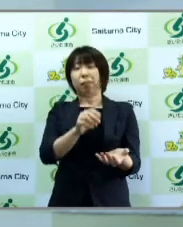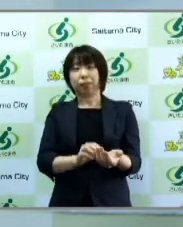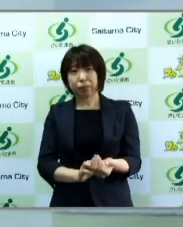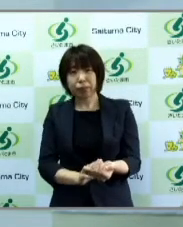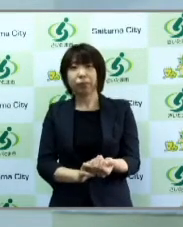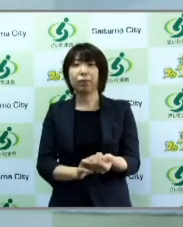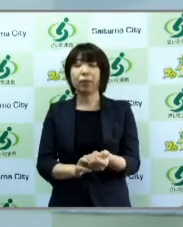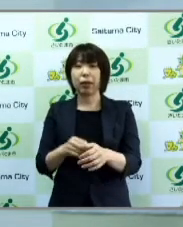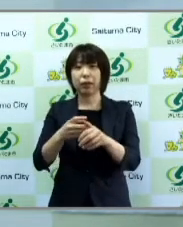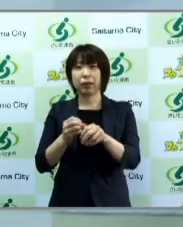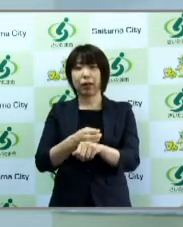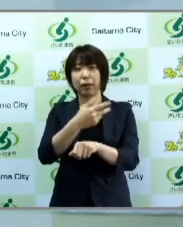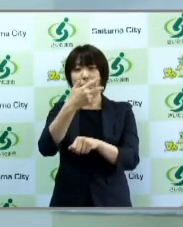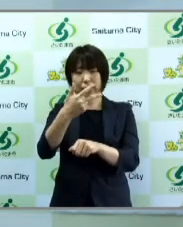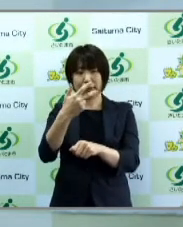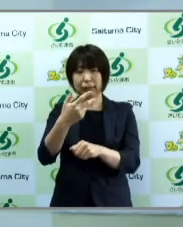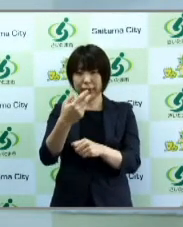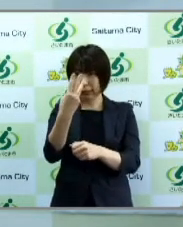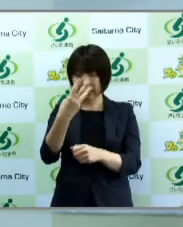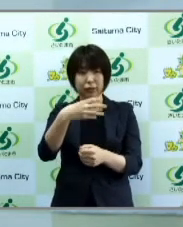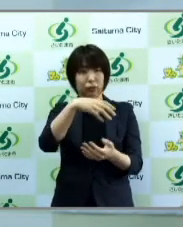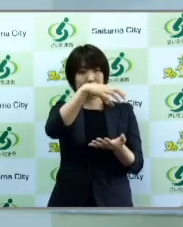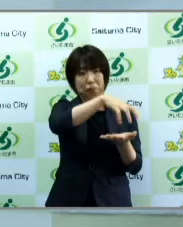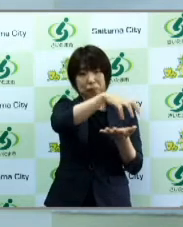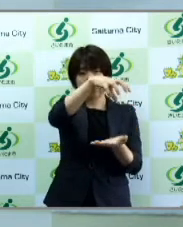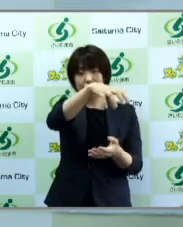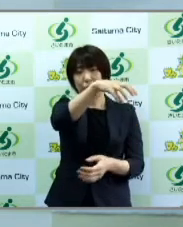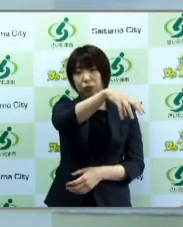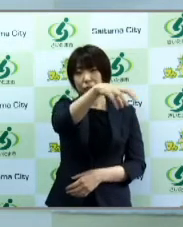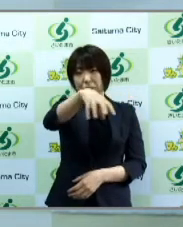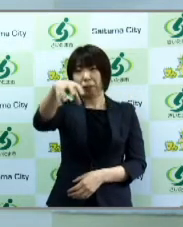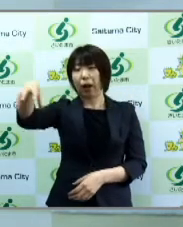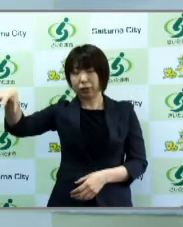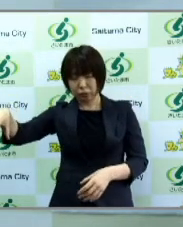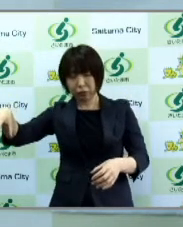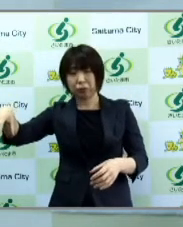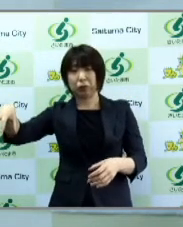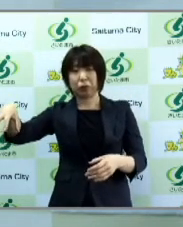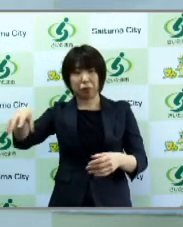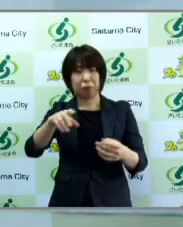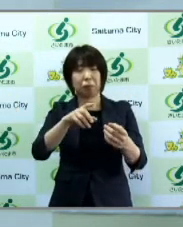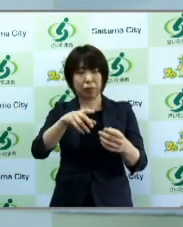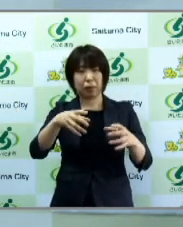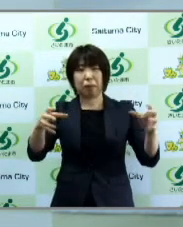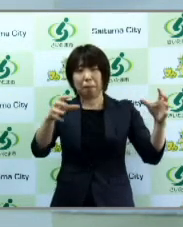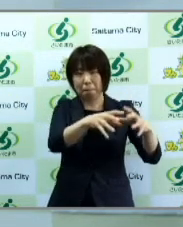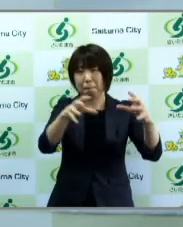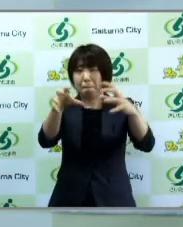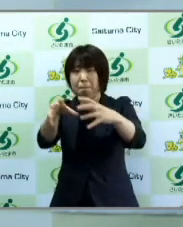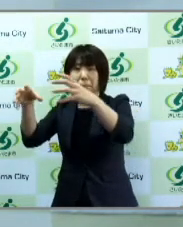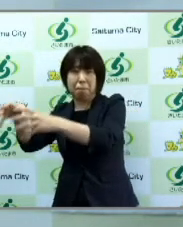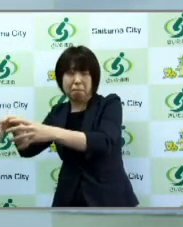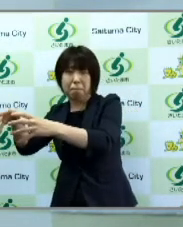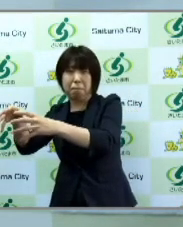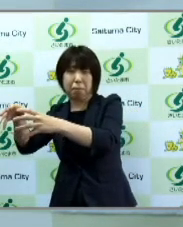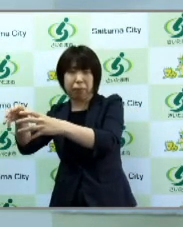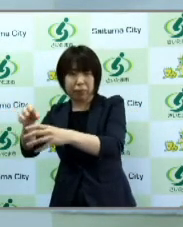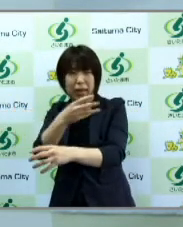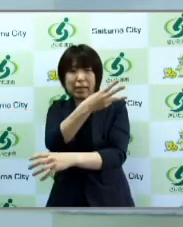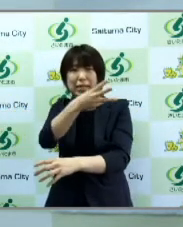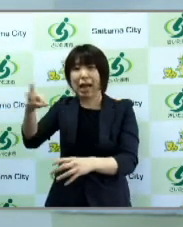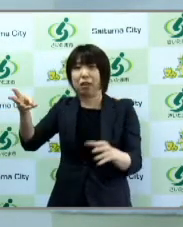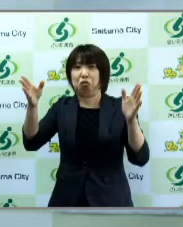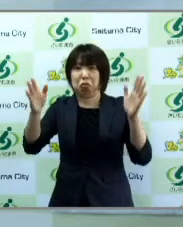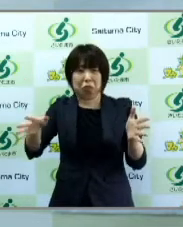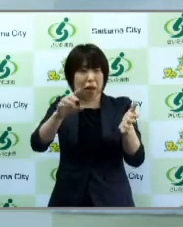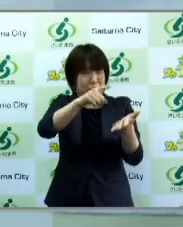務所より車両と人を集めて対応し、約3週間この体制を維持したところであります。